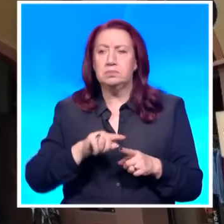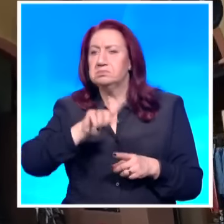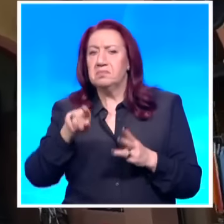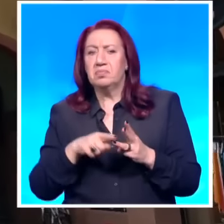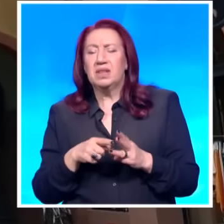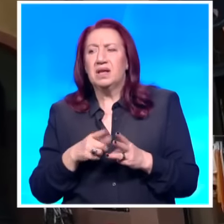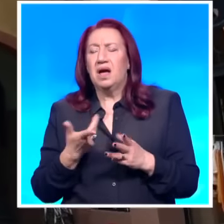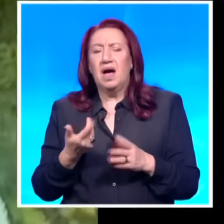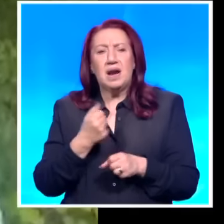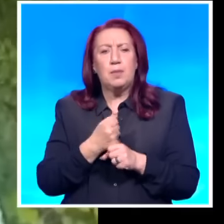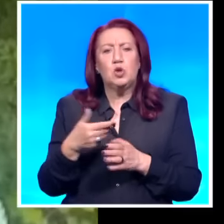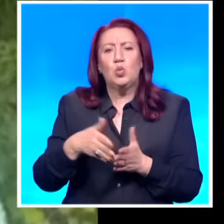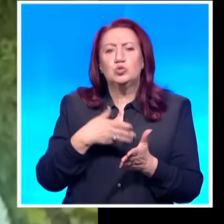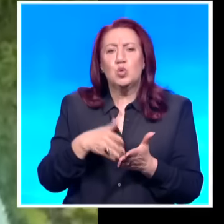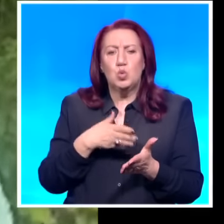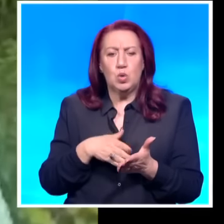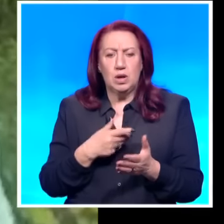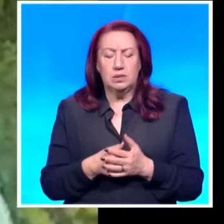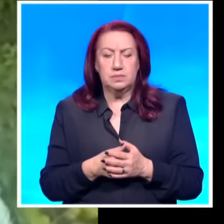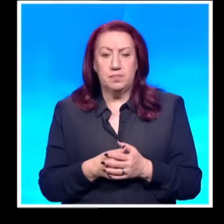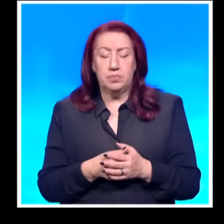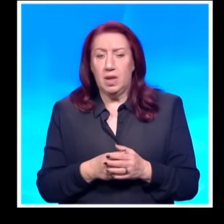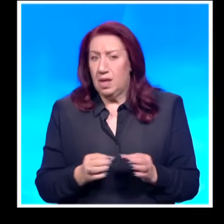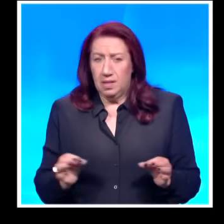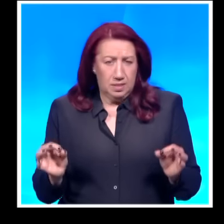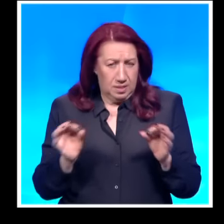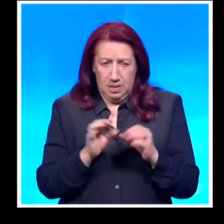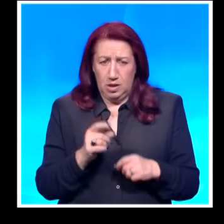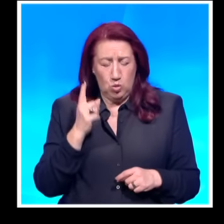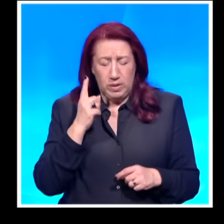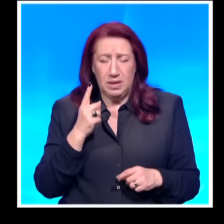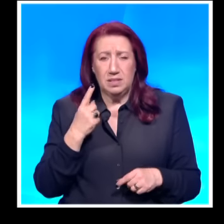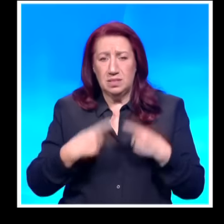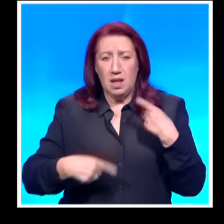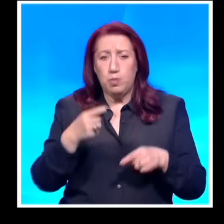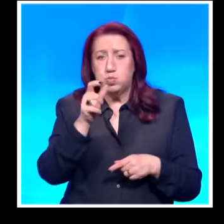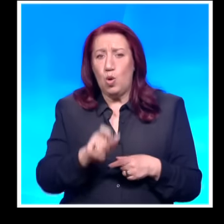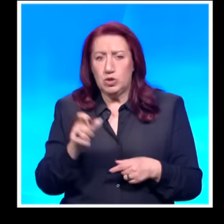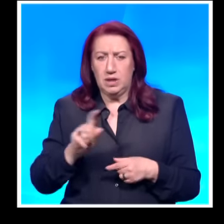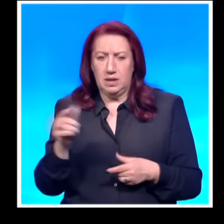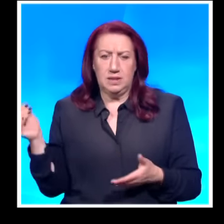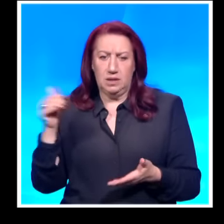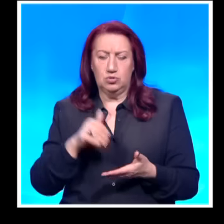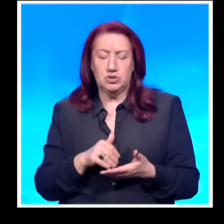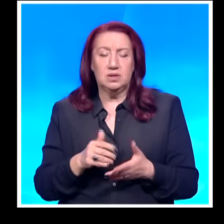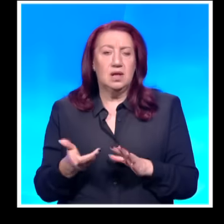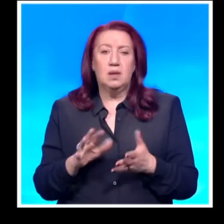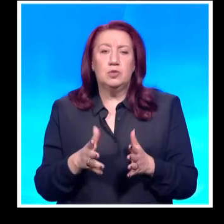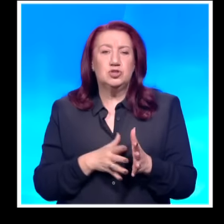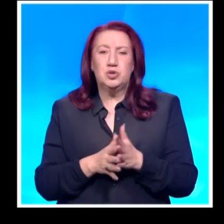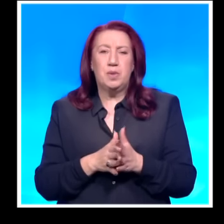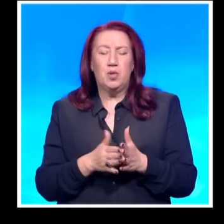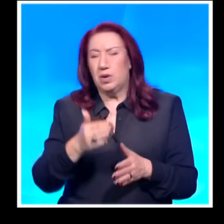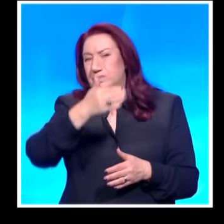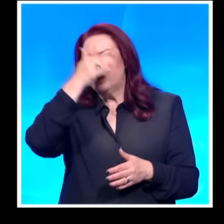секционната комисия. И никой политик не е идвал при нас. Може би вече са се обезкуражили, когато гласуват